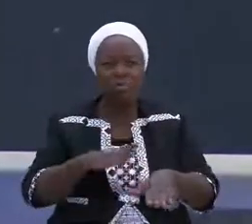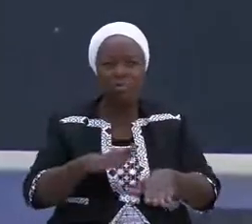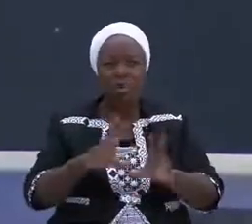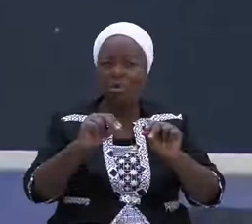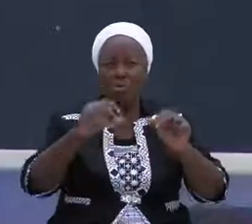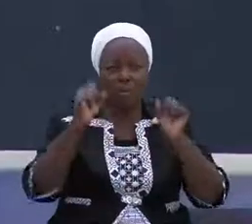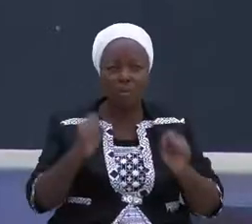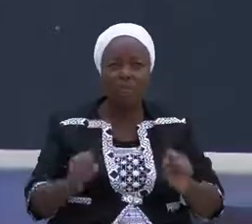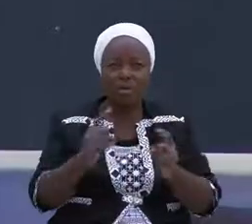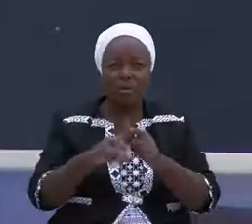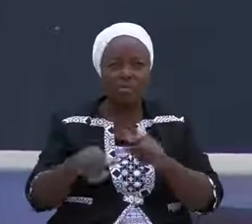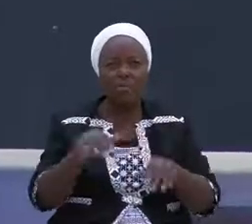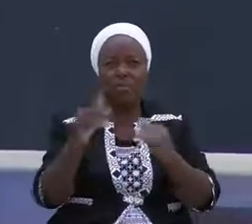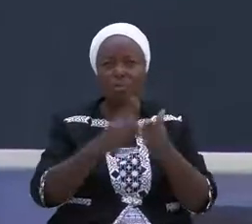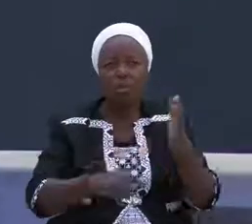faire ce qu'ils doivent faire,